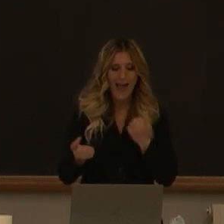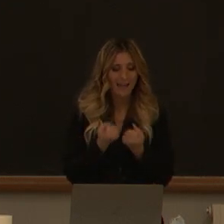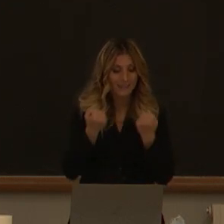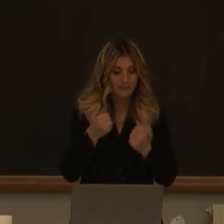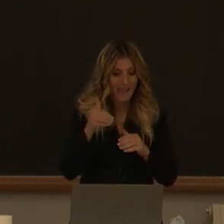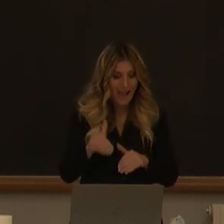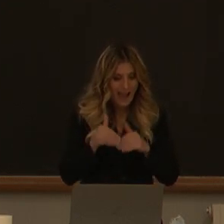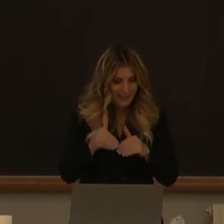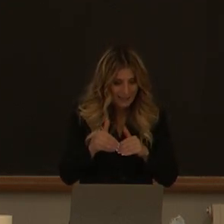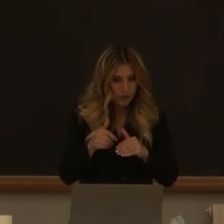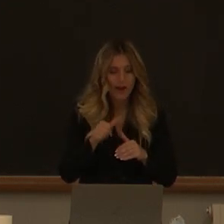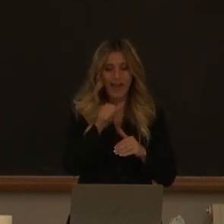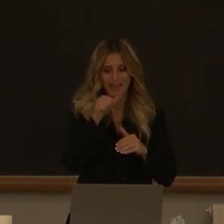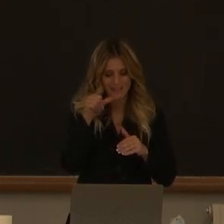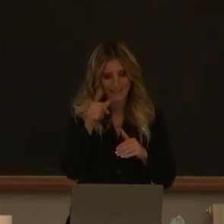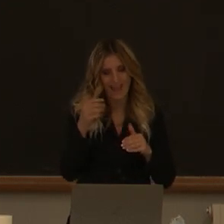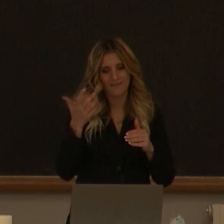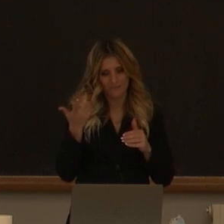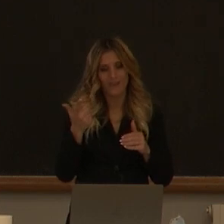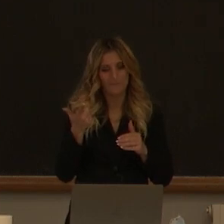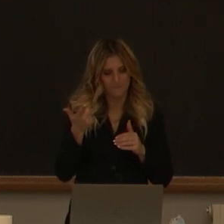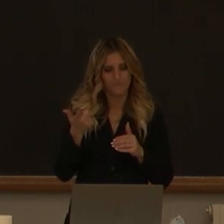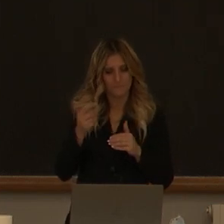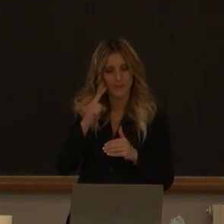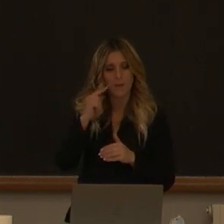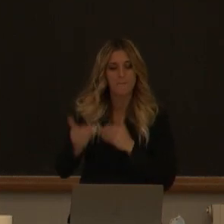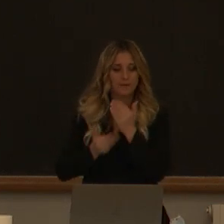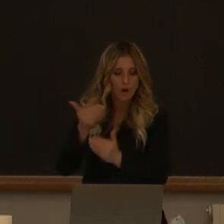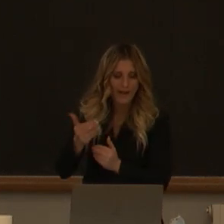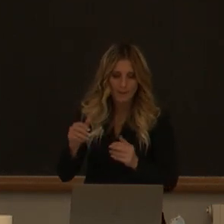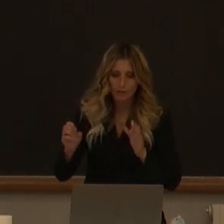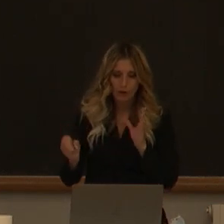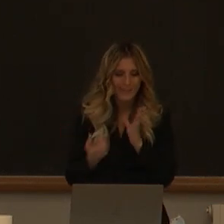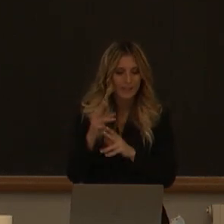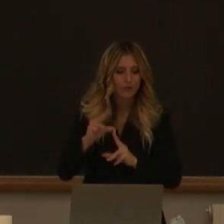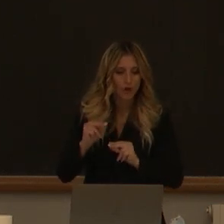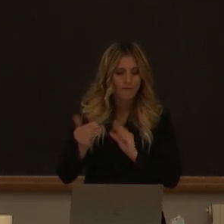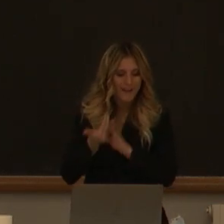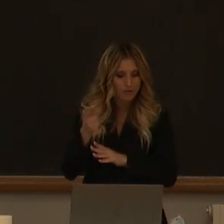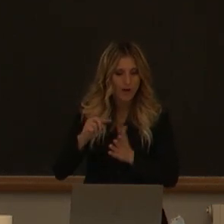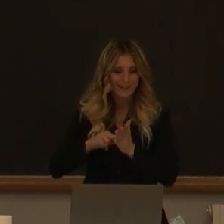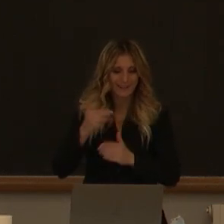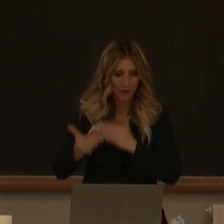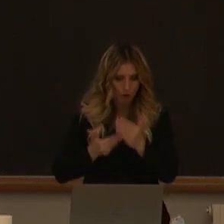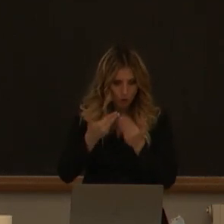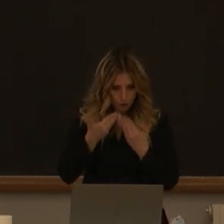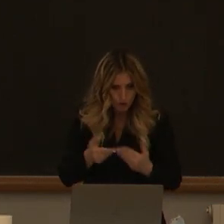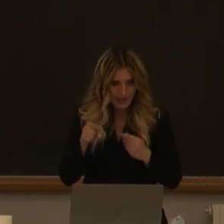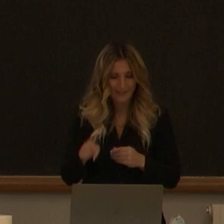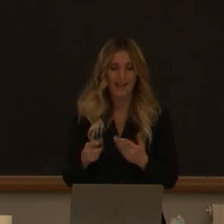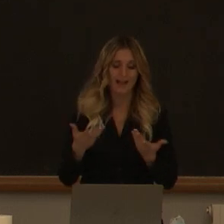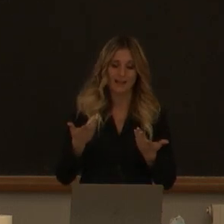dall'altro però anche un miglioramento, un'innovazione nelle tecnologie